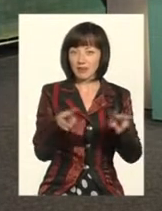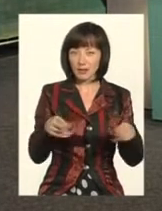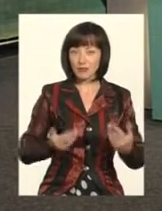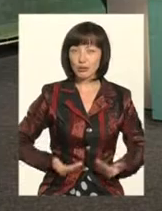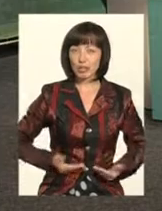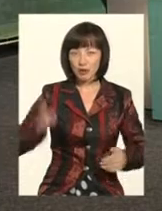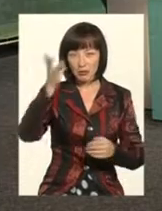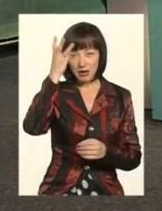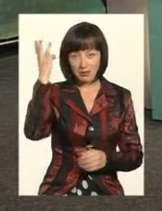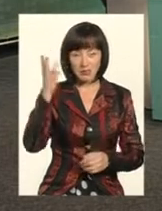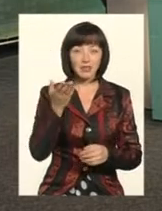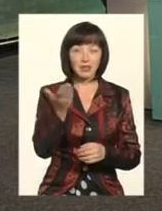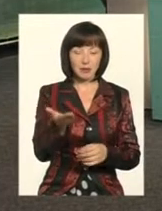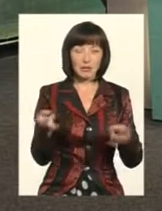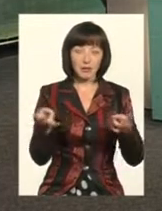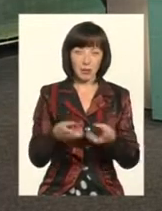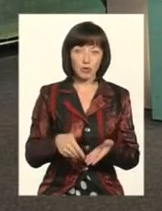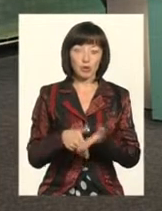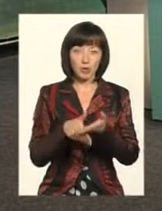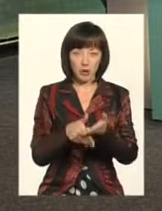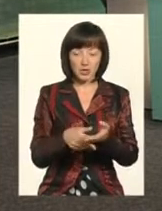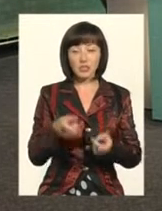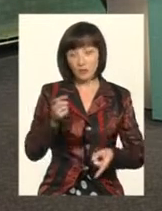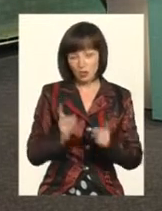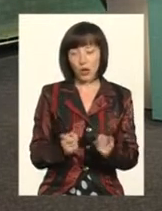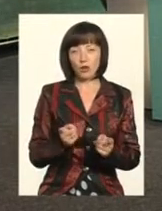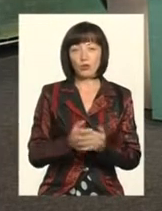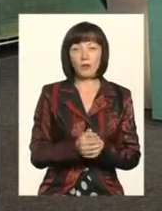жителі Хмельницького, і їм треба теж допомагати.